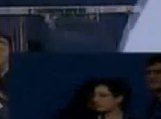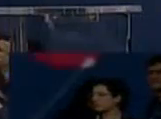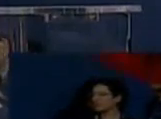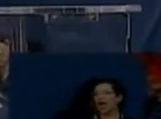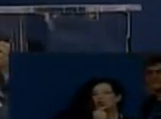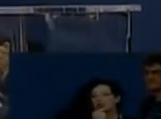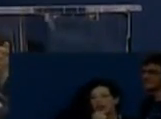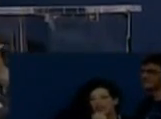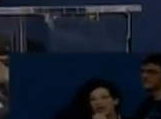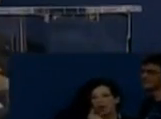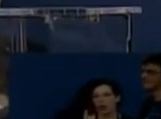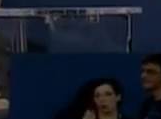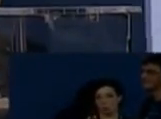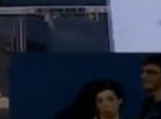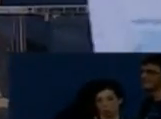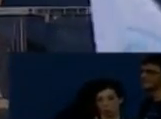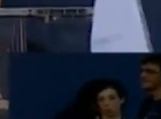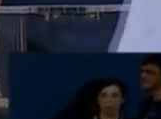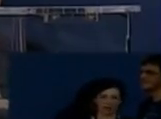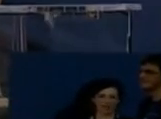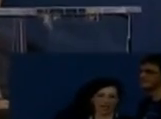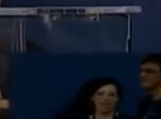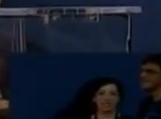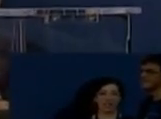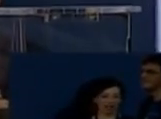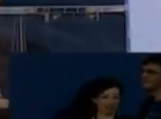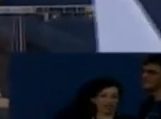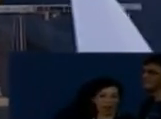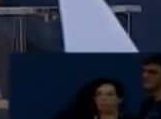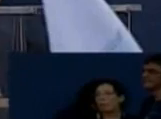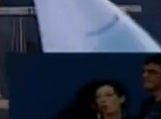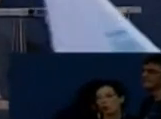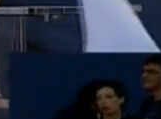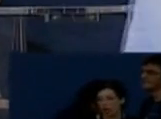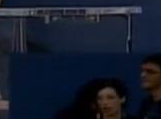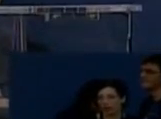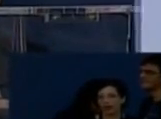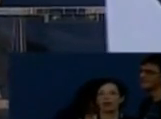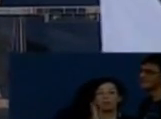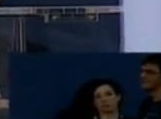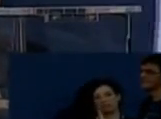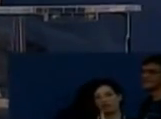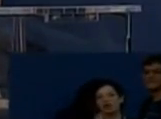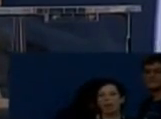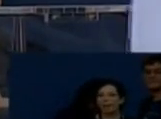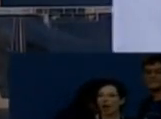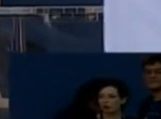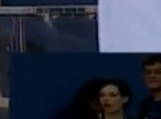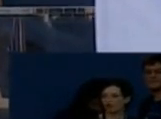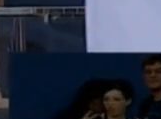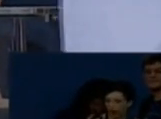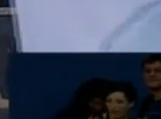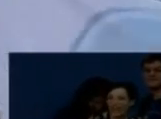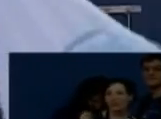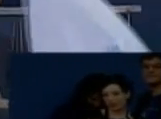scusate, abbiate pazienza, abbiamo pochissimo tempo, quindi vi pregherei, gli applausi naturalmente fanno molto piacere, non